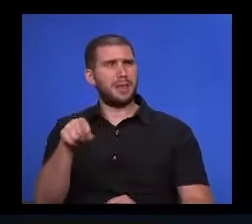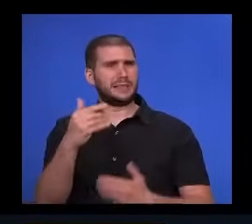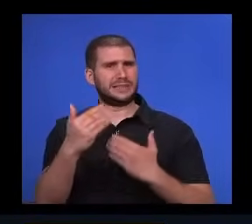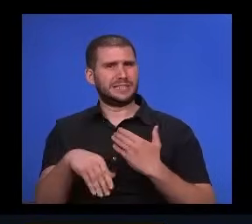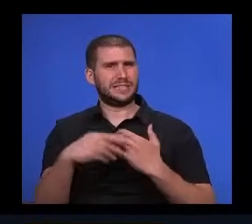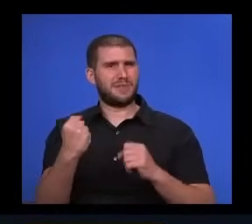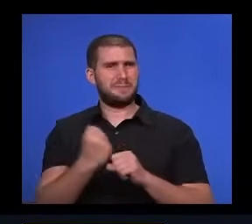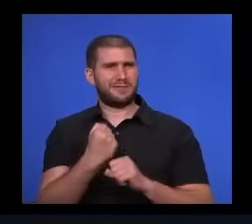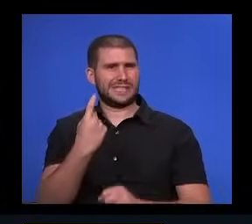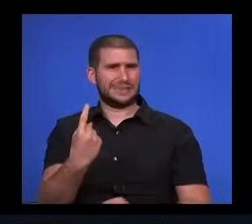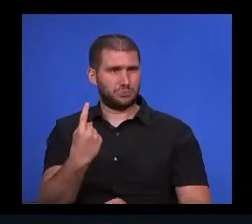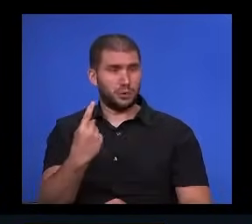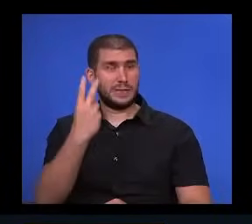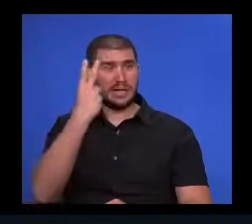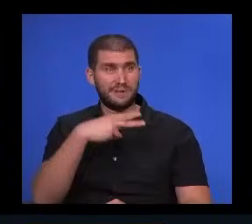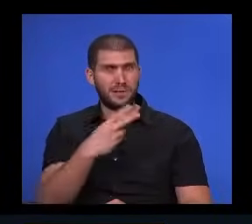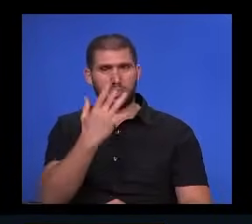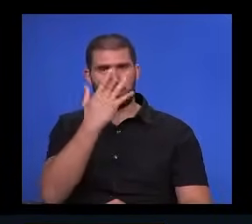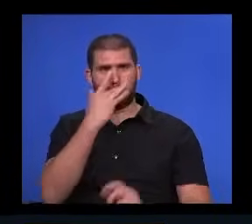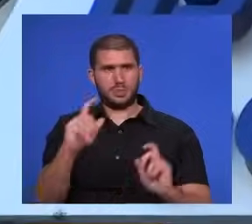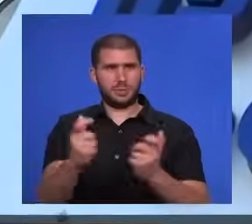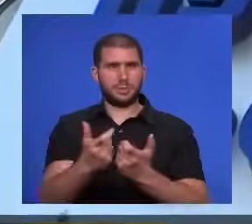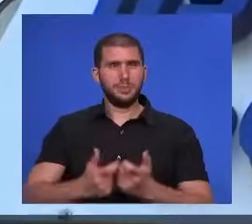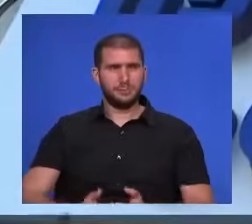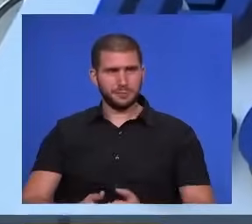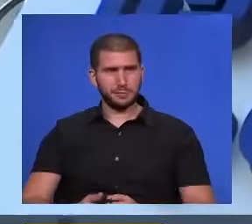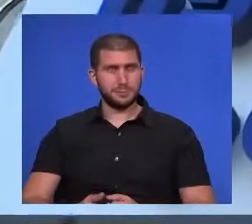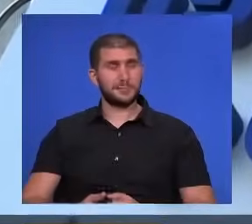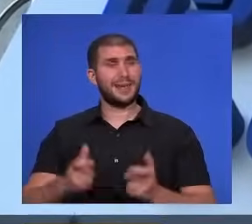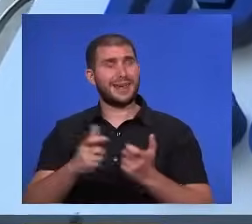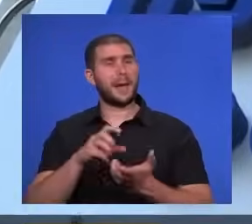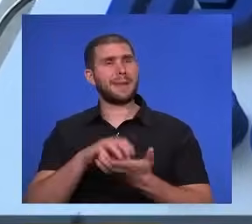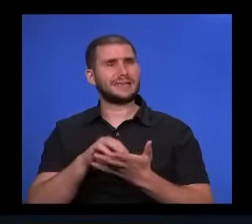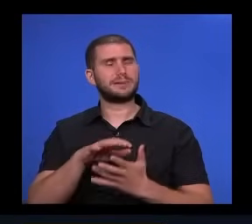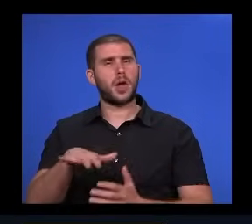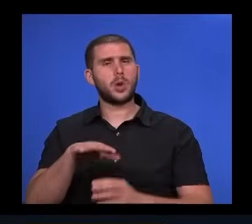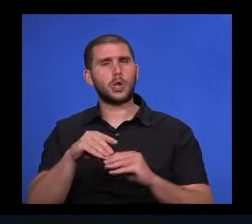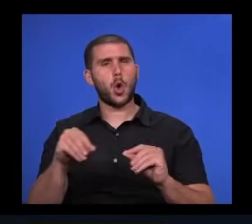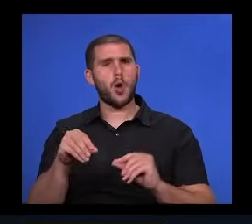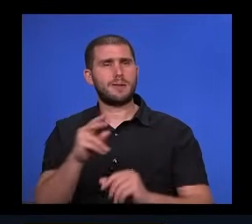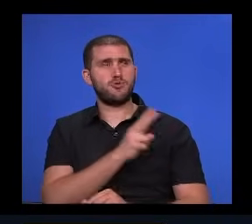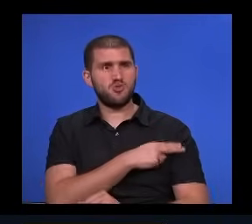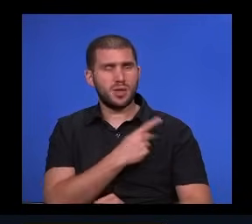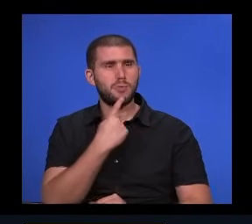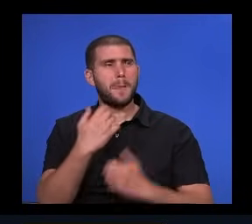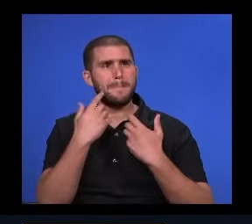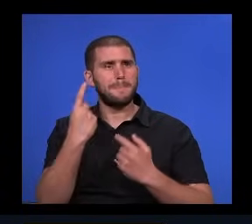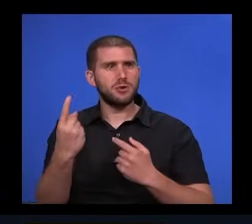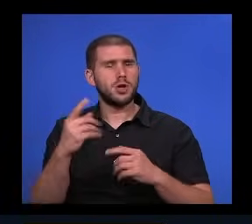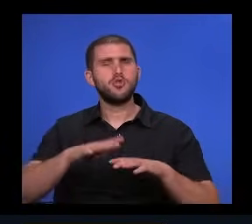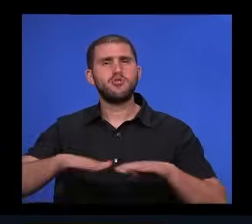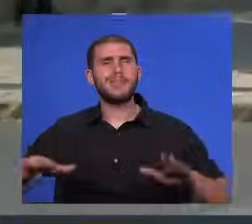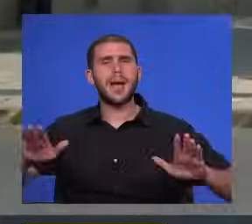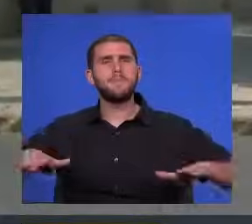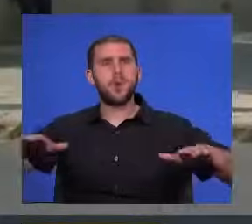המבצע, מבין שלמעשה הוא נלכד. ביחידה המרכזית של מחוז חוף במשטרה כינו את הפרשייה הזאת השטיח